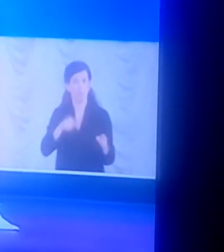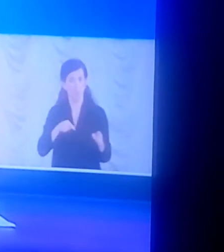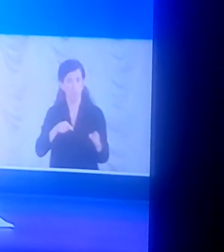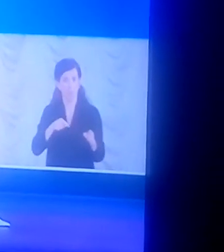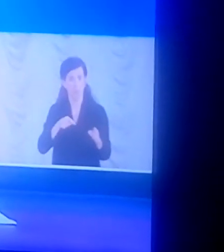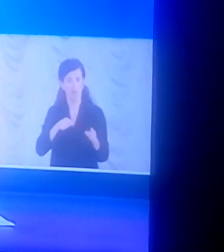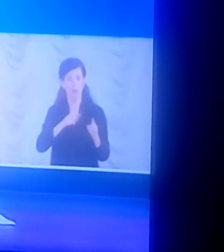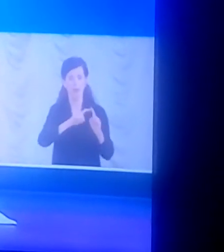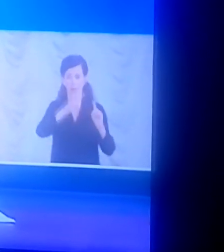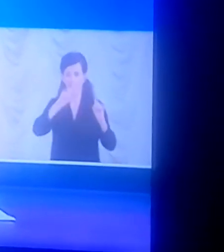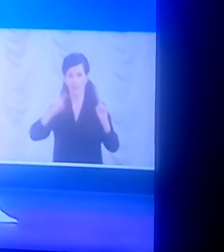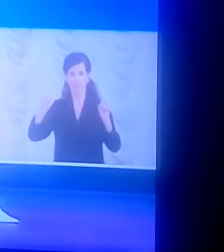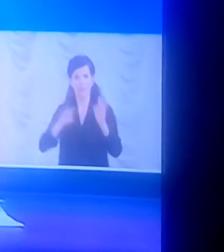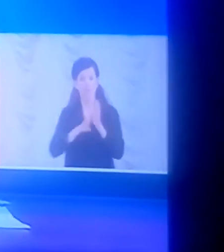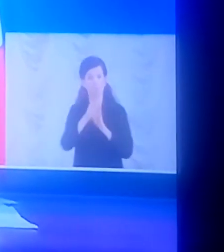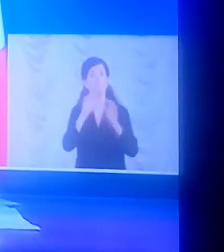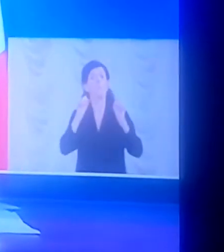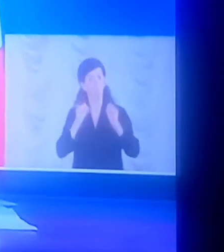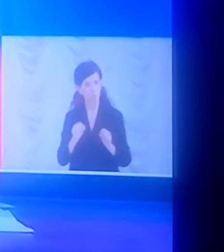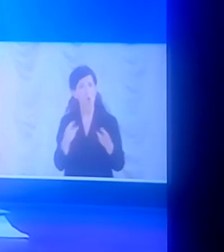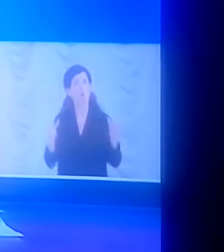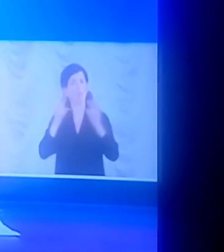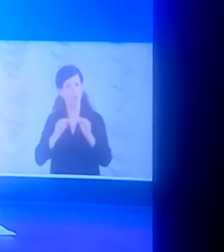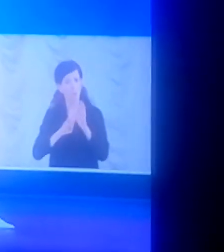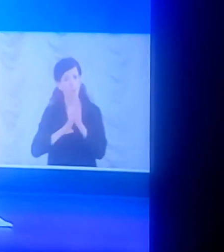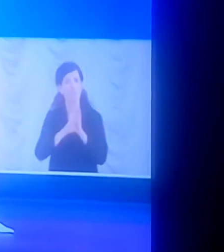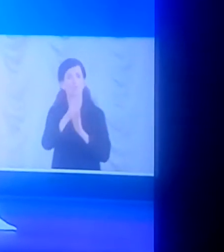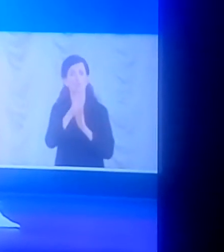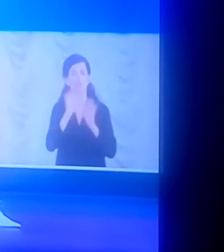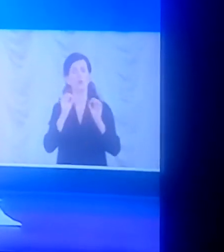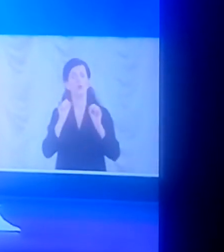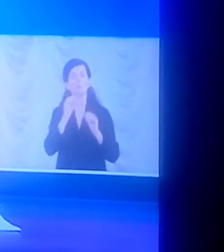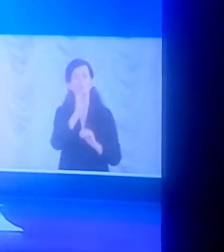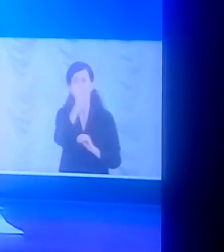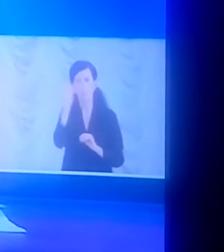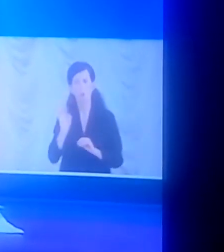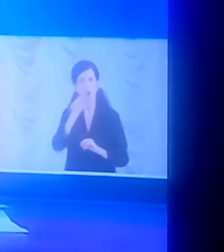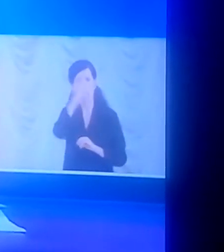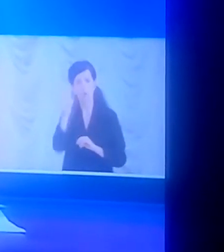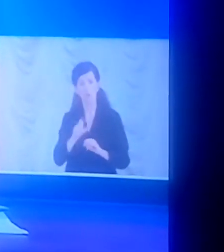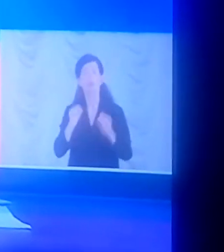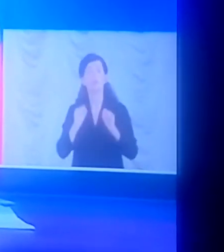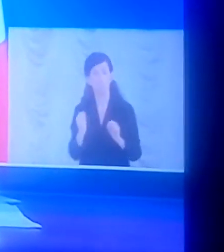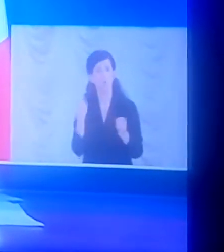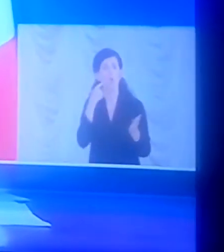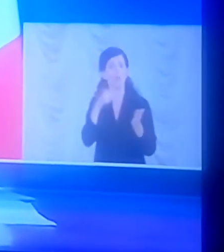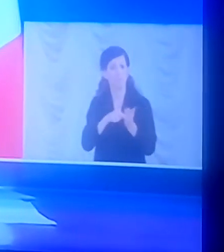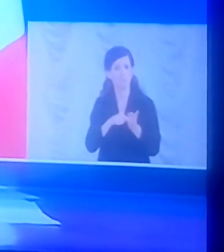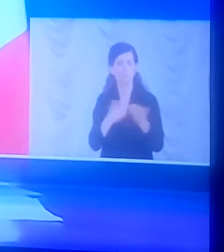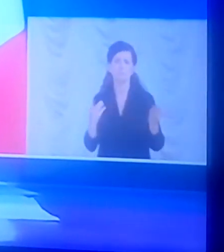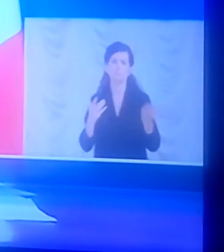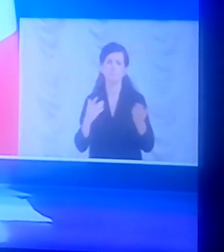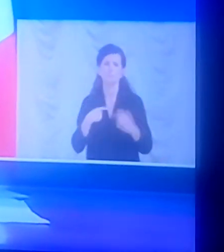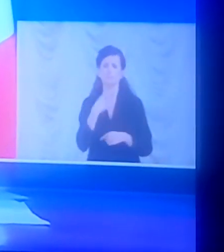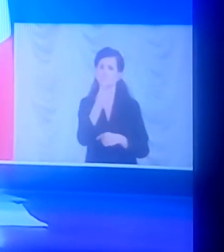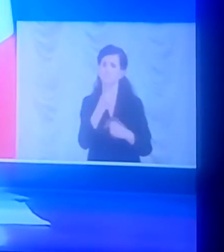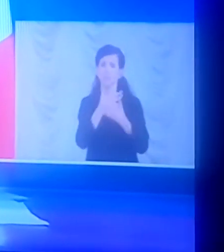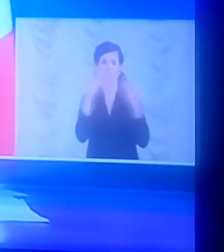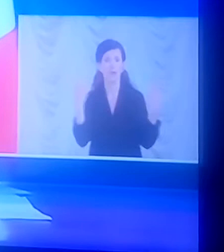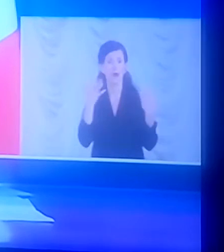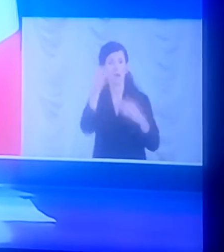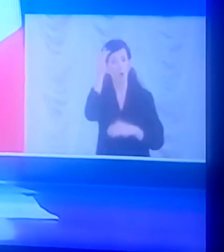del contagio potrà risalire in alcune aree del paese. Dobbiamo dircelo chiaramente, questo rischio